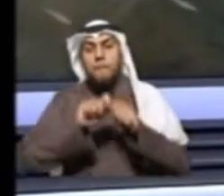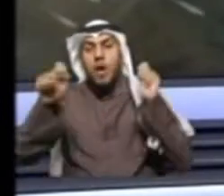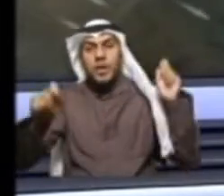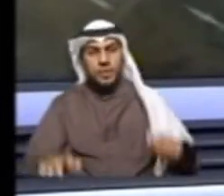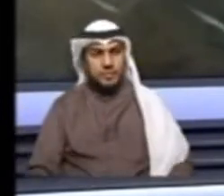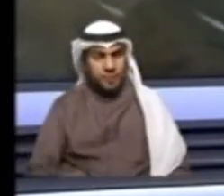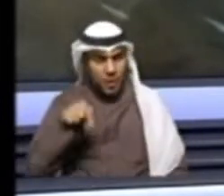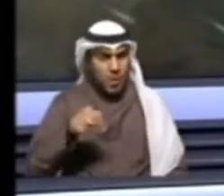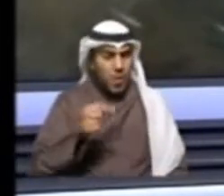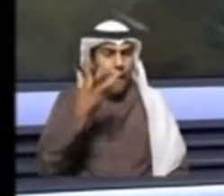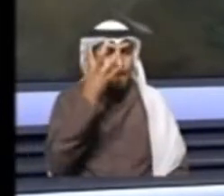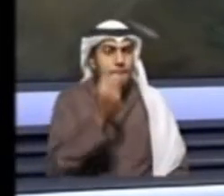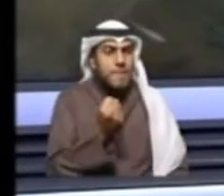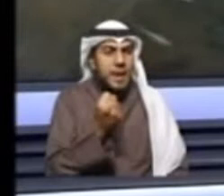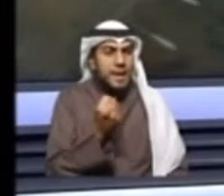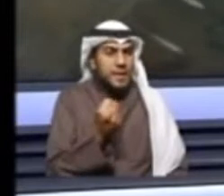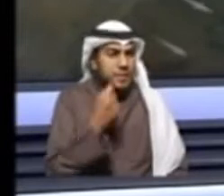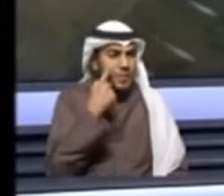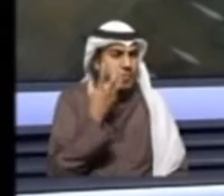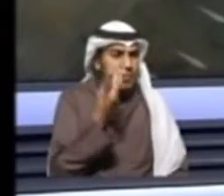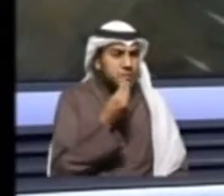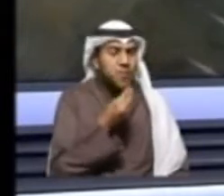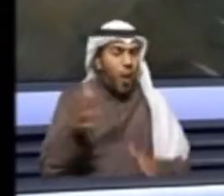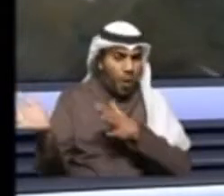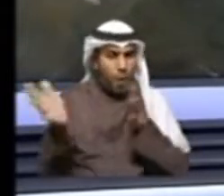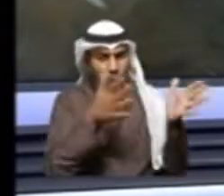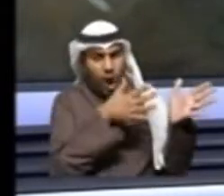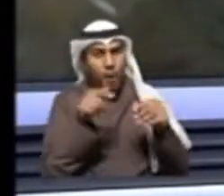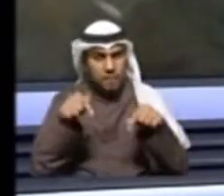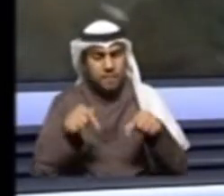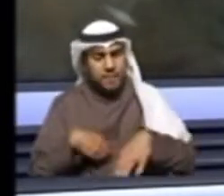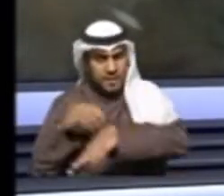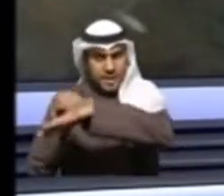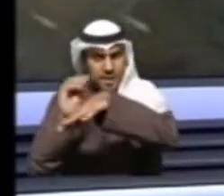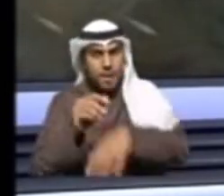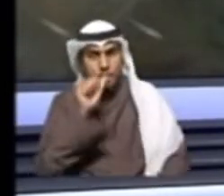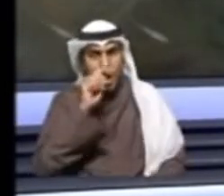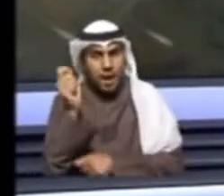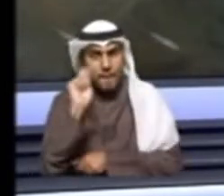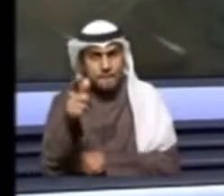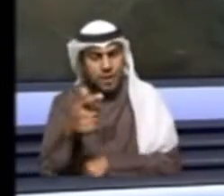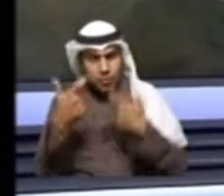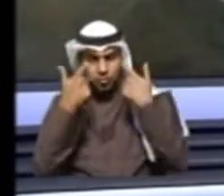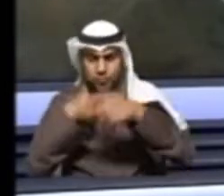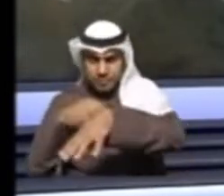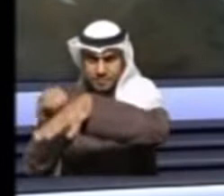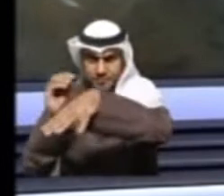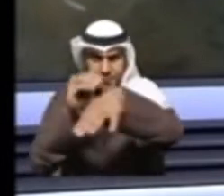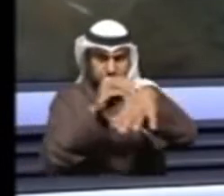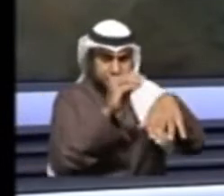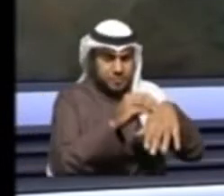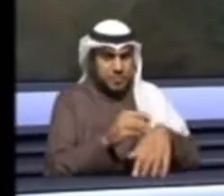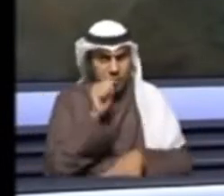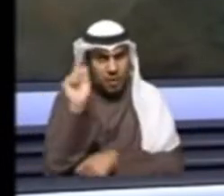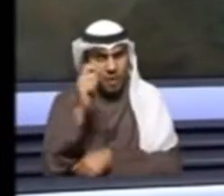الليلة المرتفع الجوي سوف يؤثر بنشاط في الرياح، فلذلك نقول حق أخواننا الحداقة أخذ الحيطة والحذر، وكذلك